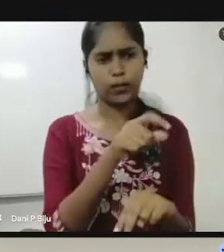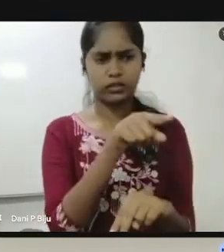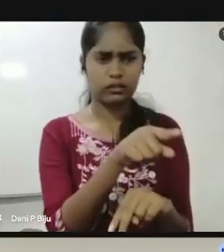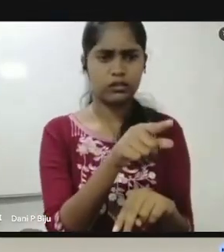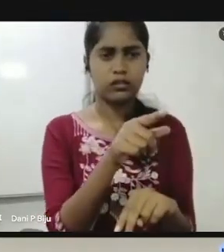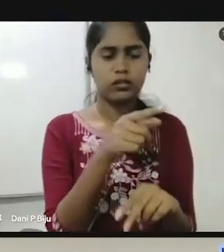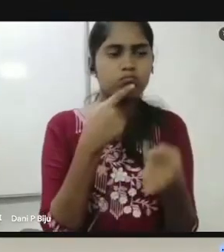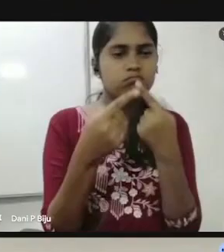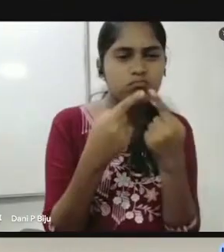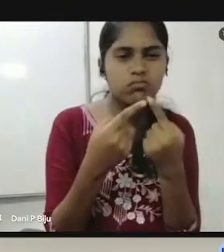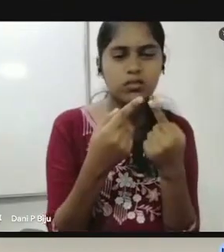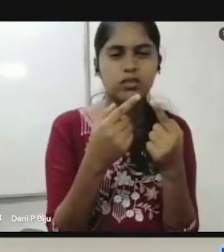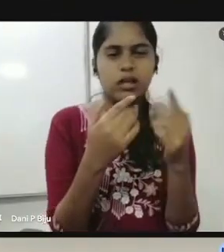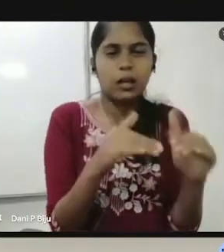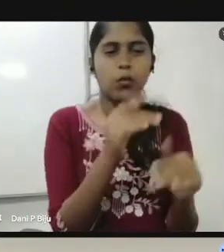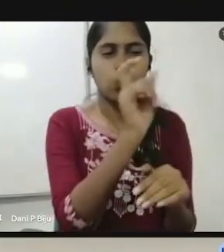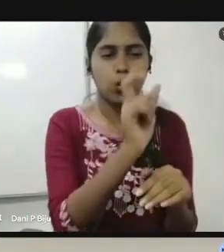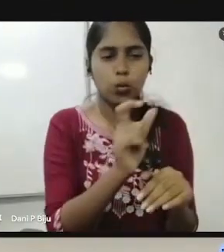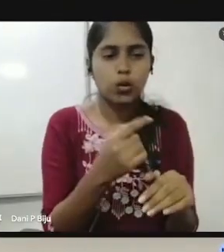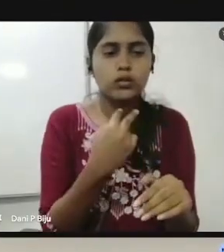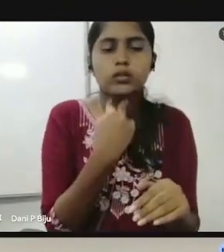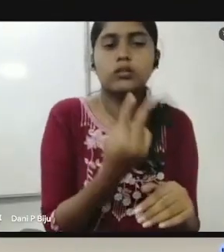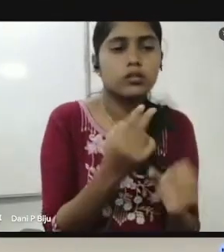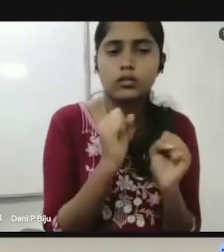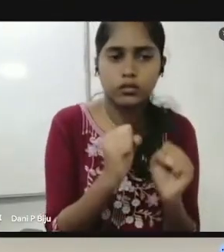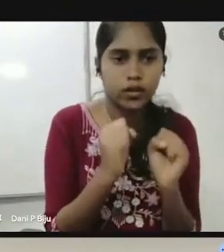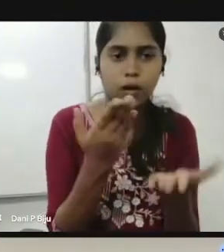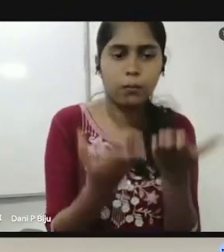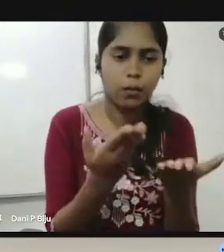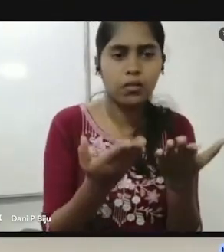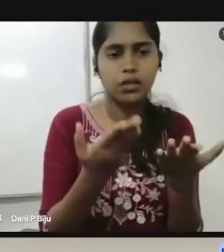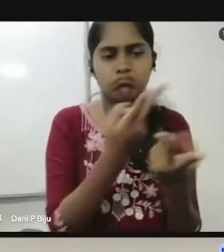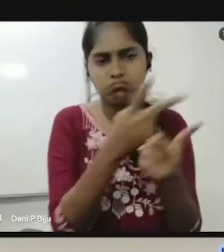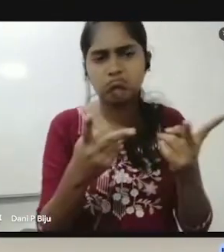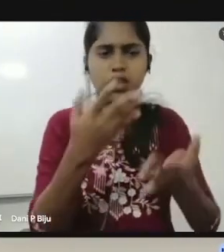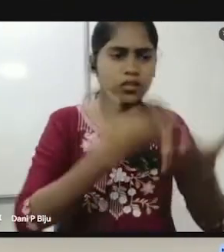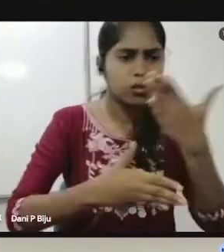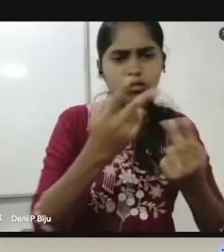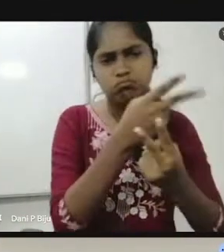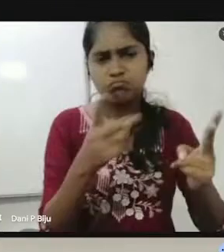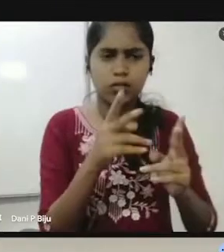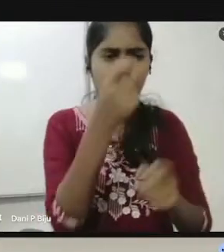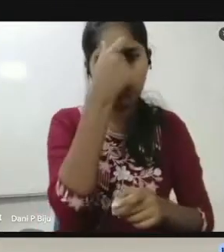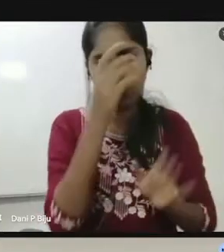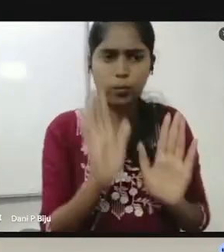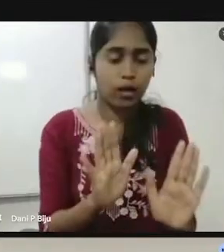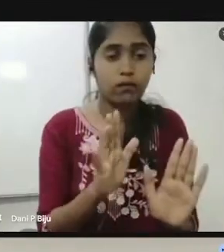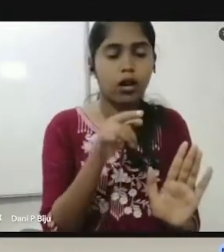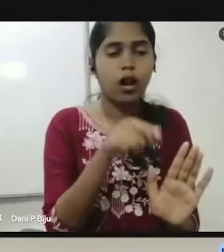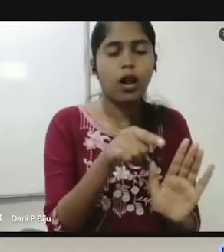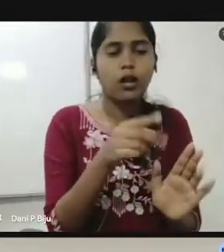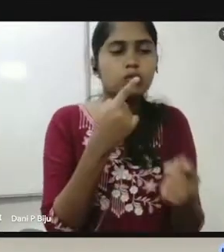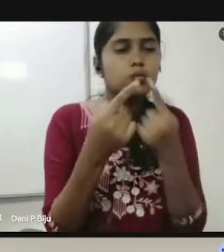മാത്രമേ പറയാനായിട്ട് ചിലപ്പോൾ പറ്റുന്നുള്ളായിരിക്കാം, അവരുടെ പലവിധ കണ്ടീഷൻസ് കാരണം. അപ്പോൾ ചിലപ്പോൾ ആ പറയുന്നത് ക്ലിയർ, ചിലപ്പോൾ ആ